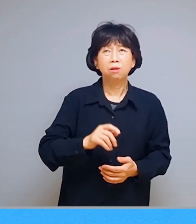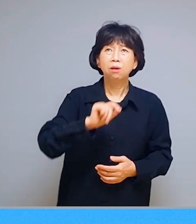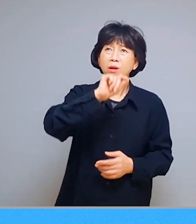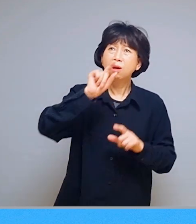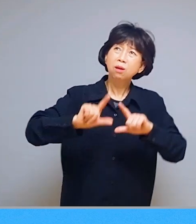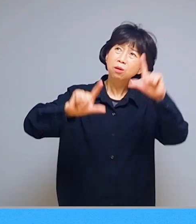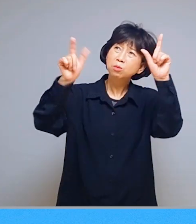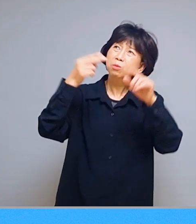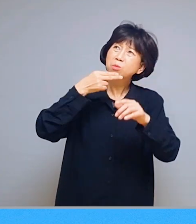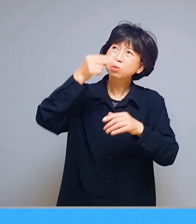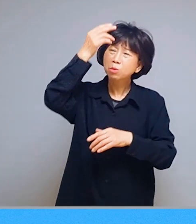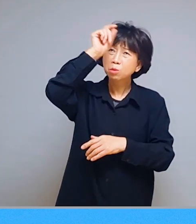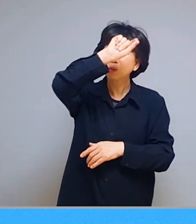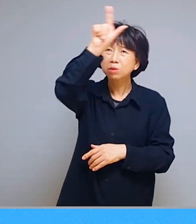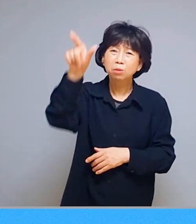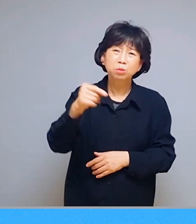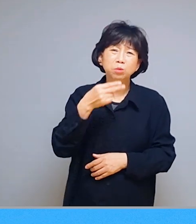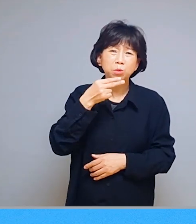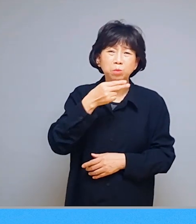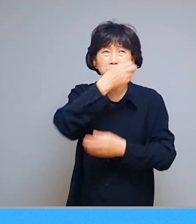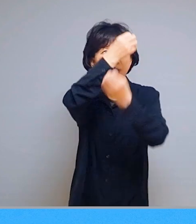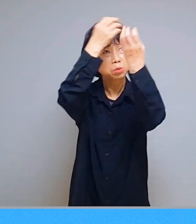않아요. 캄캄합니다.